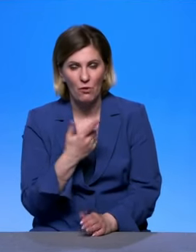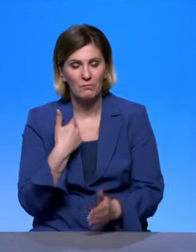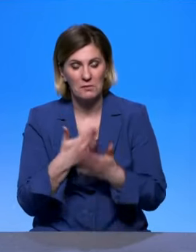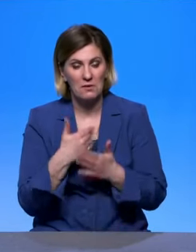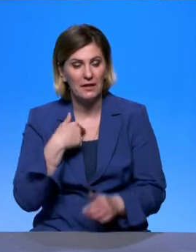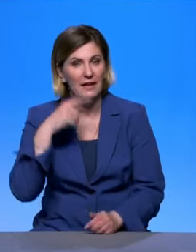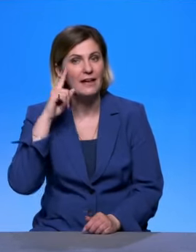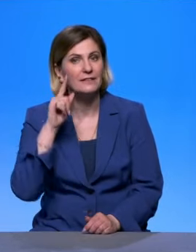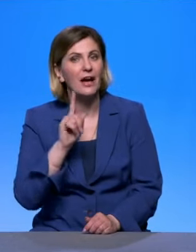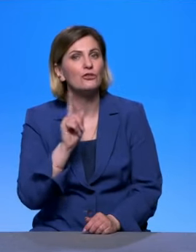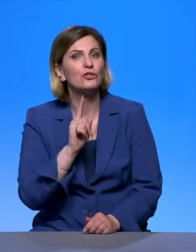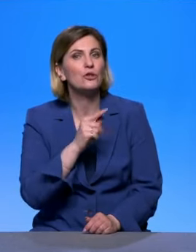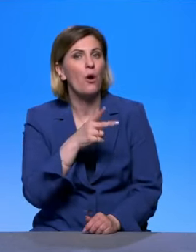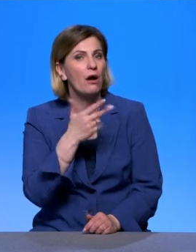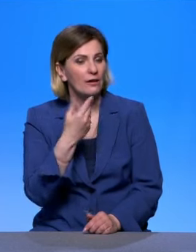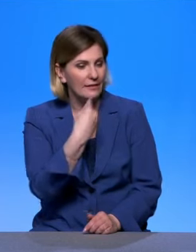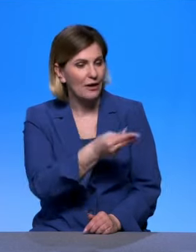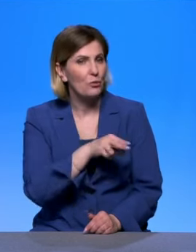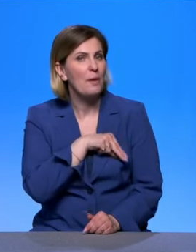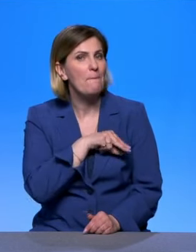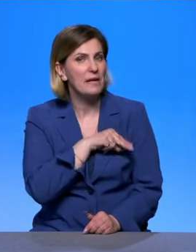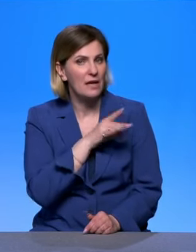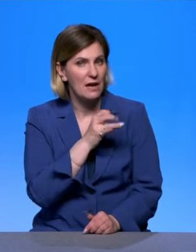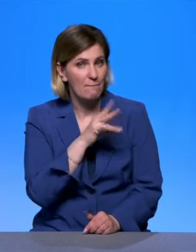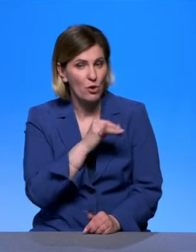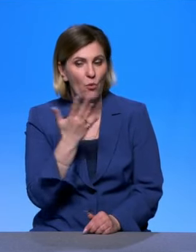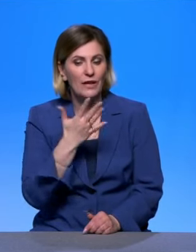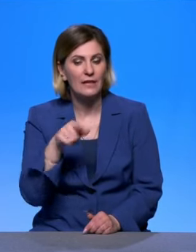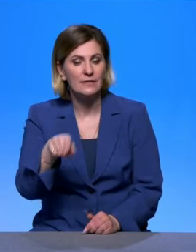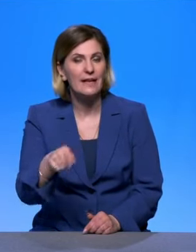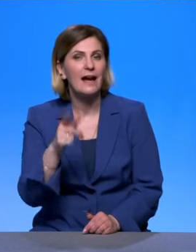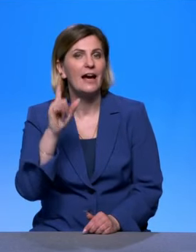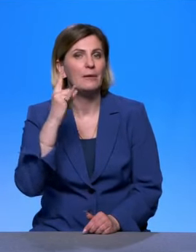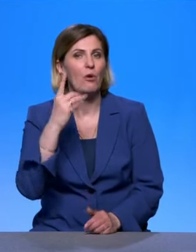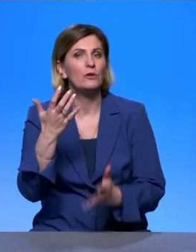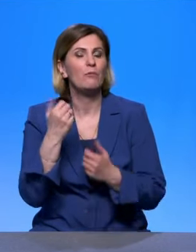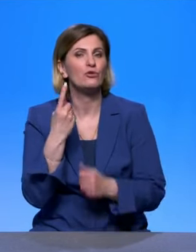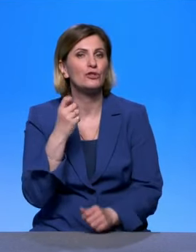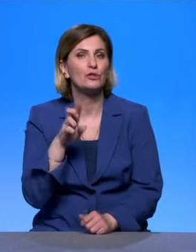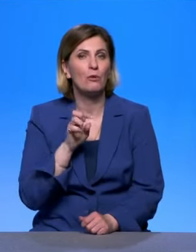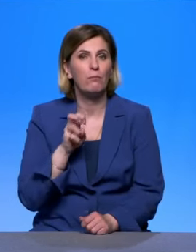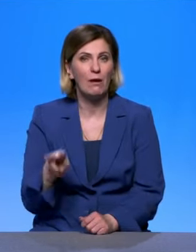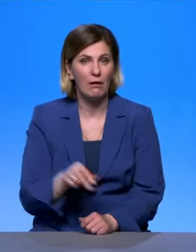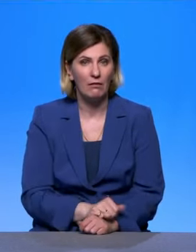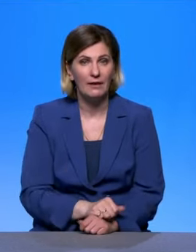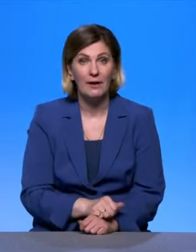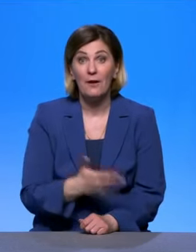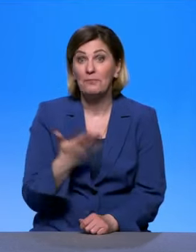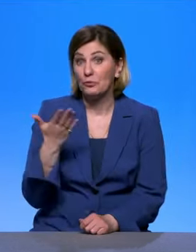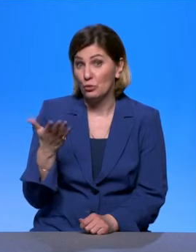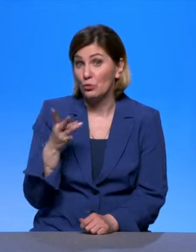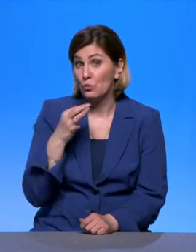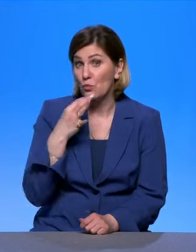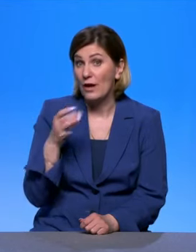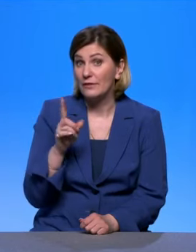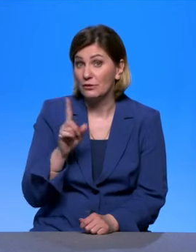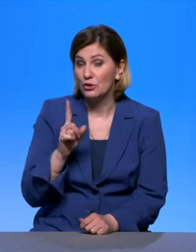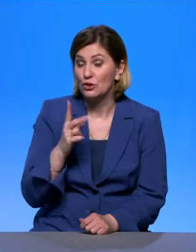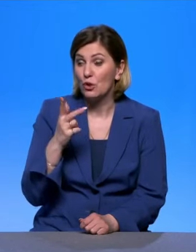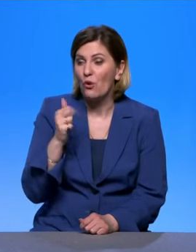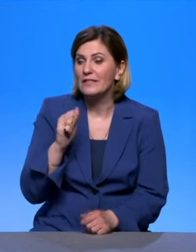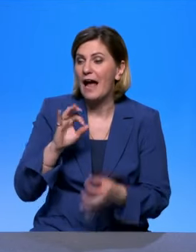100 бальников. Ну, да? Знаете как, за олимпийских медалистов, за олимпиаде, так сказать, за олимпийских чемпионов тоже можно